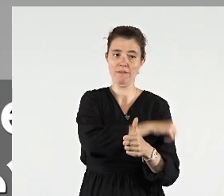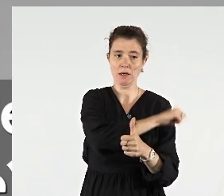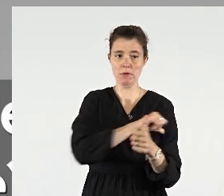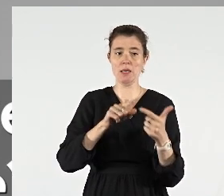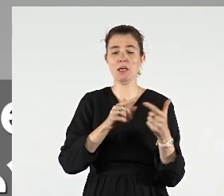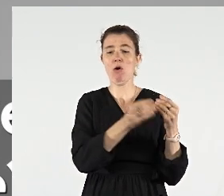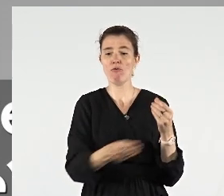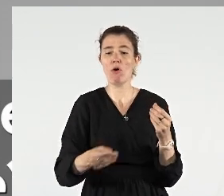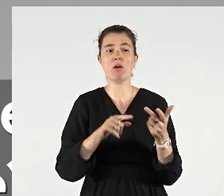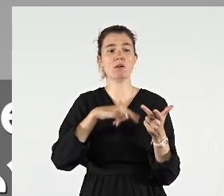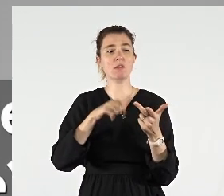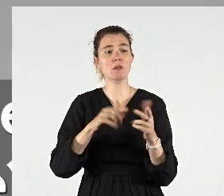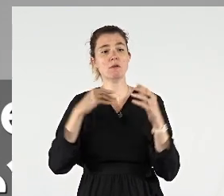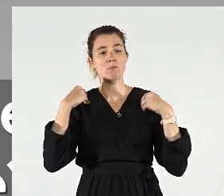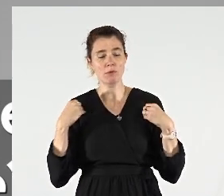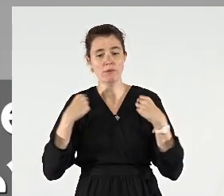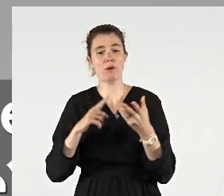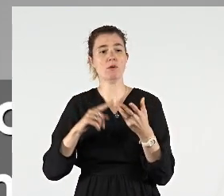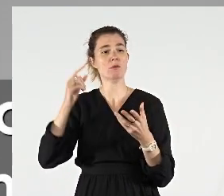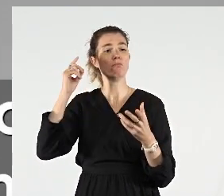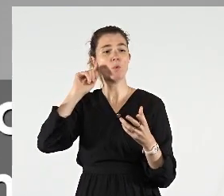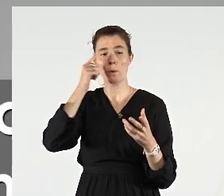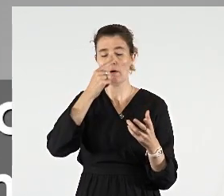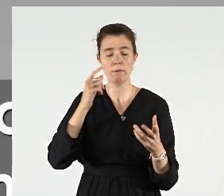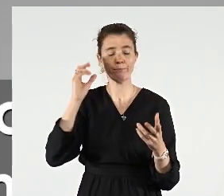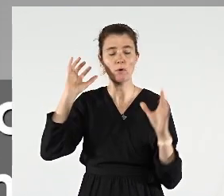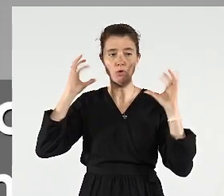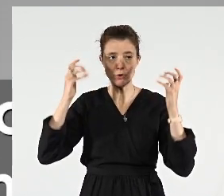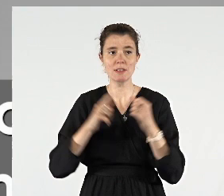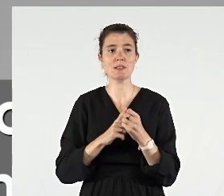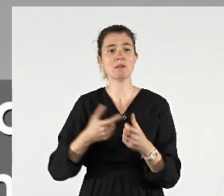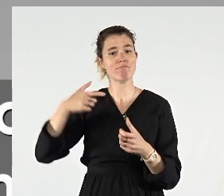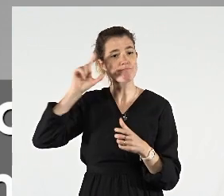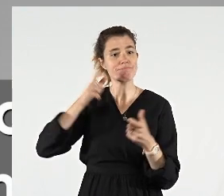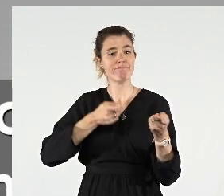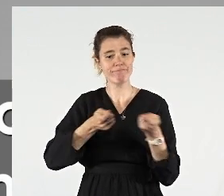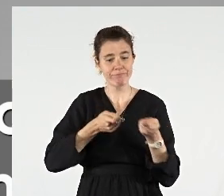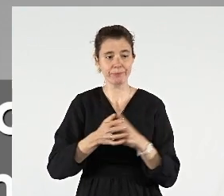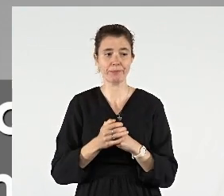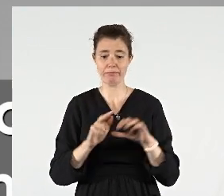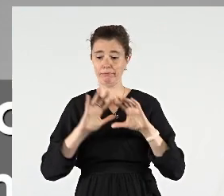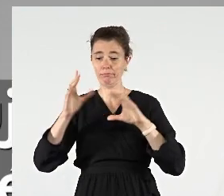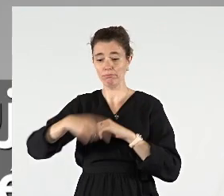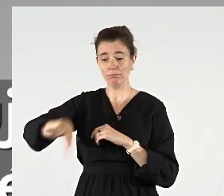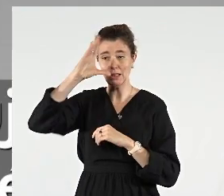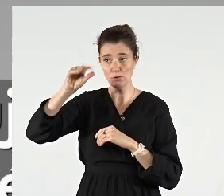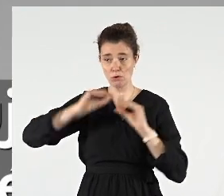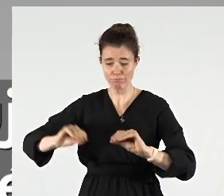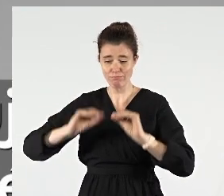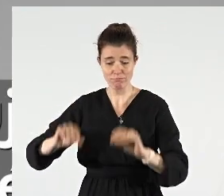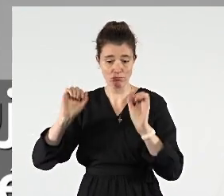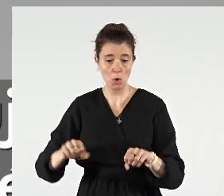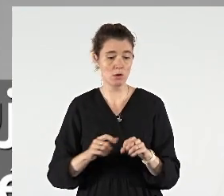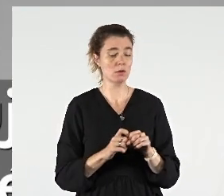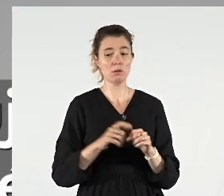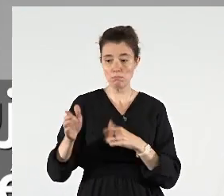orthophonistes, psychomotriciens et audioprothésistes. Ces formations modernisées permettront aux étudiants d'être formés conformément aux évolutions de leur